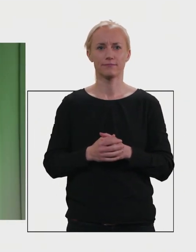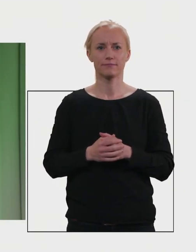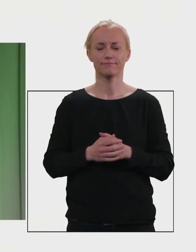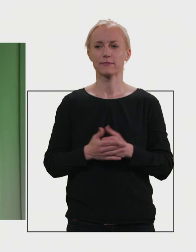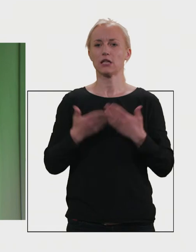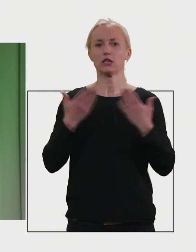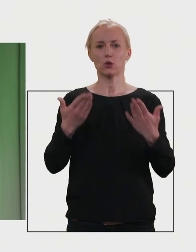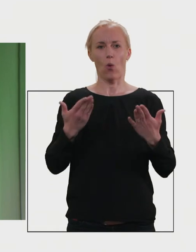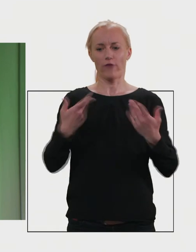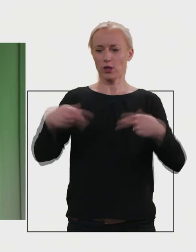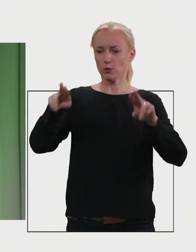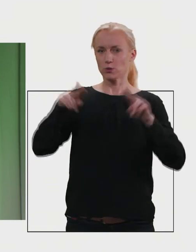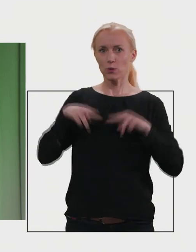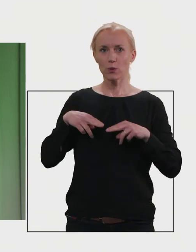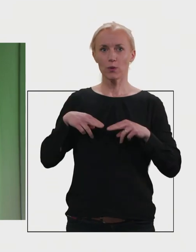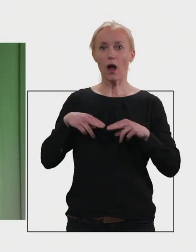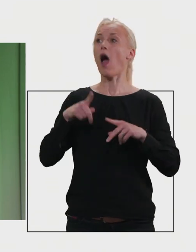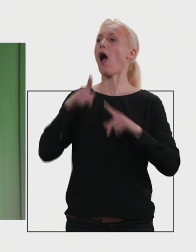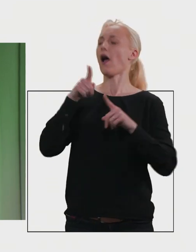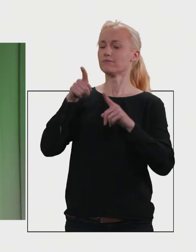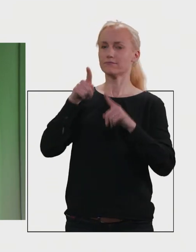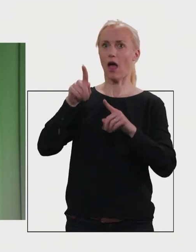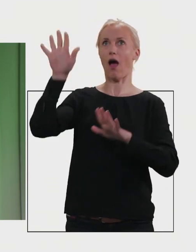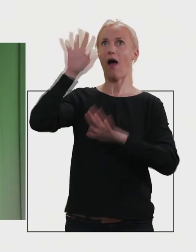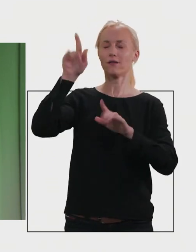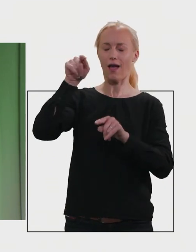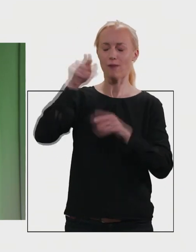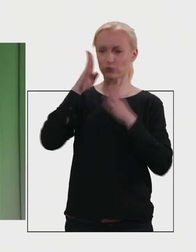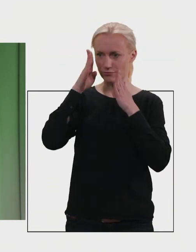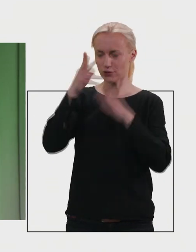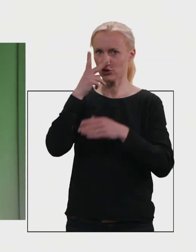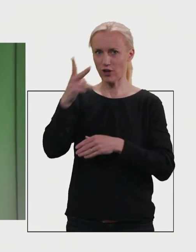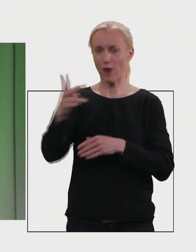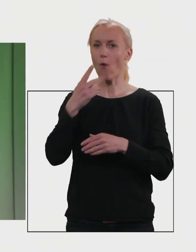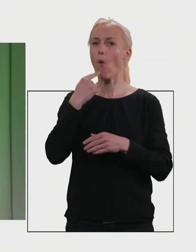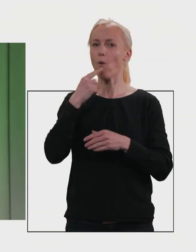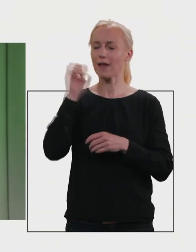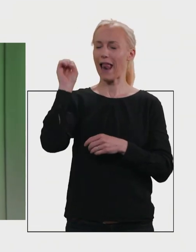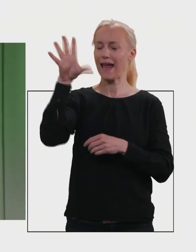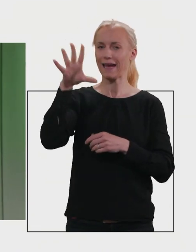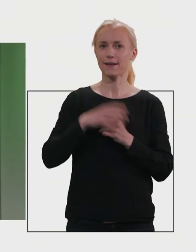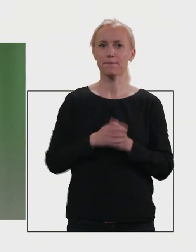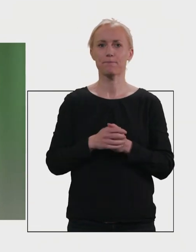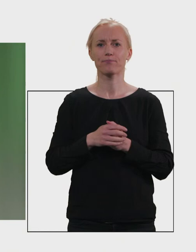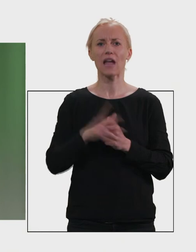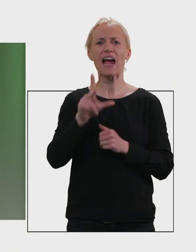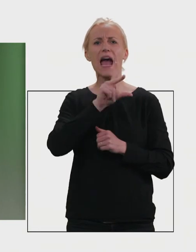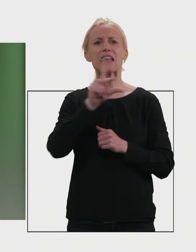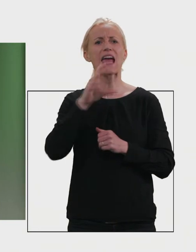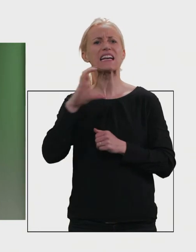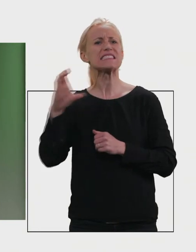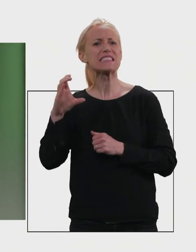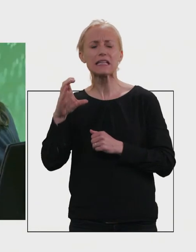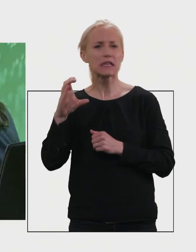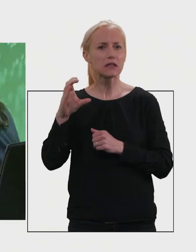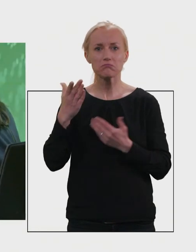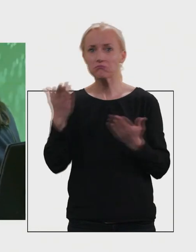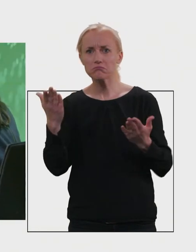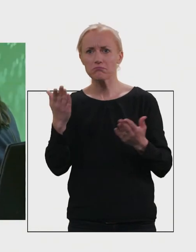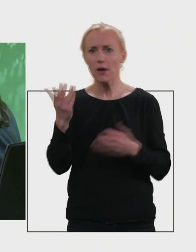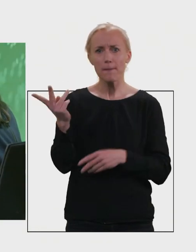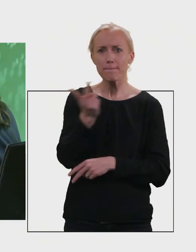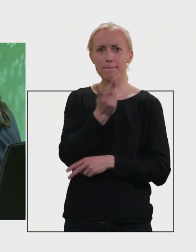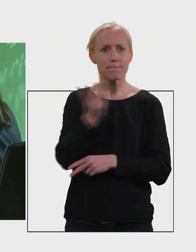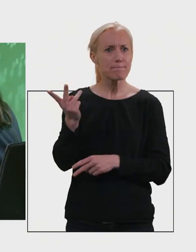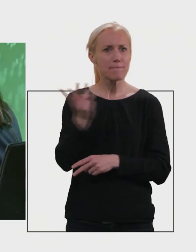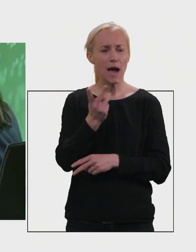So, da sind wir wieder. Hier, oh, da. Da ist gewunken worden. Ist klar, dass das Rotlicht. Katja, Christine, vielleicht wollt ihr beiden